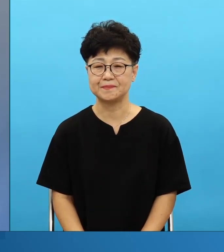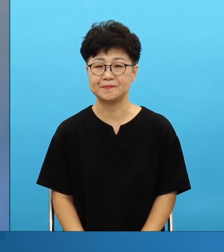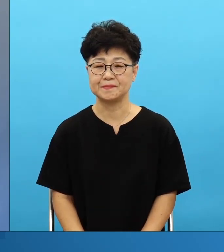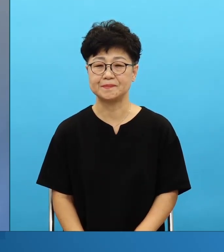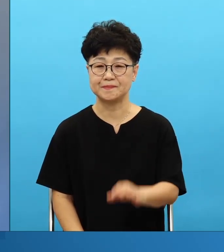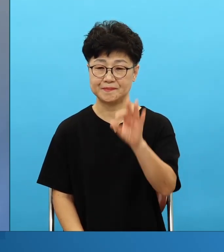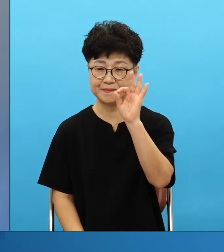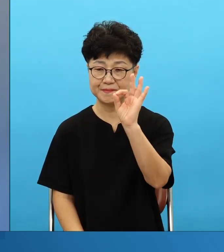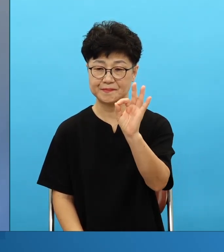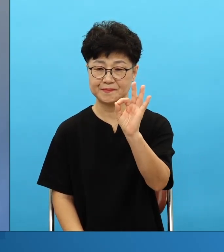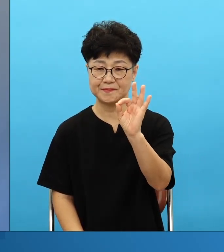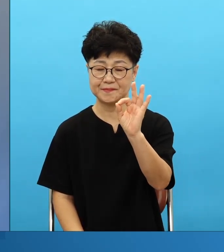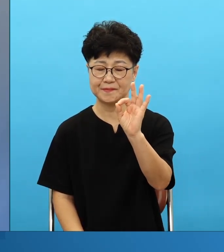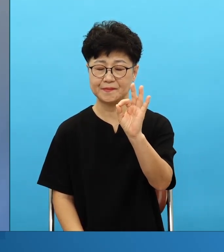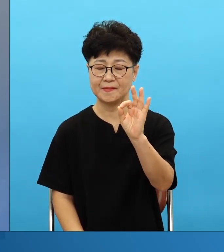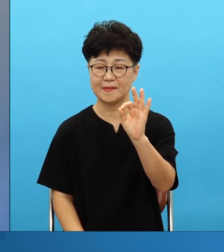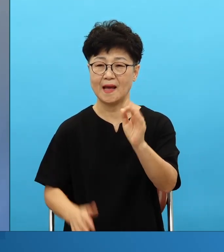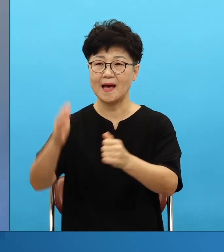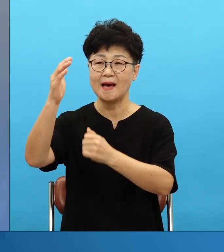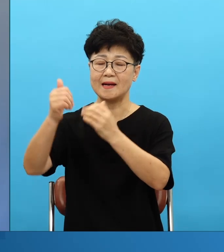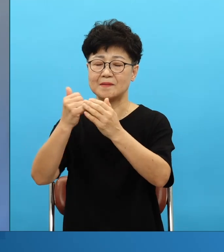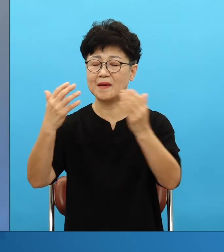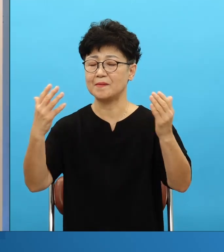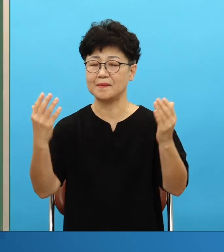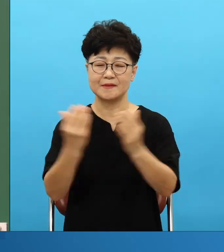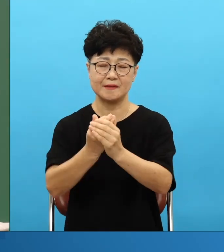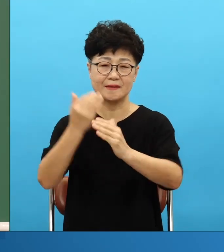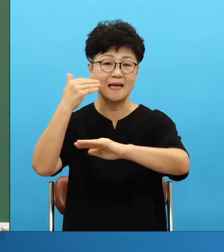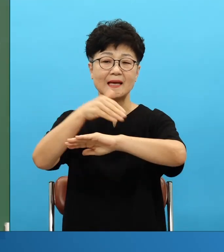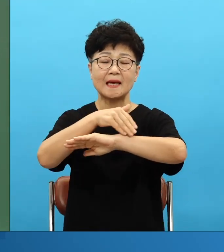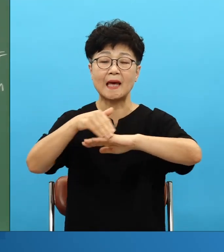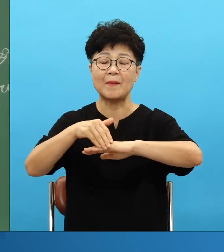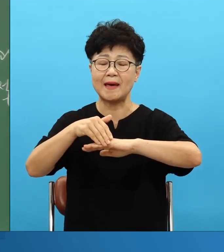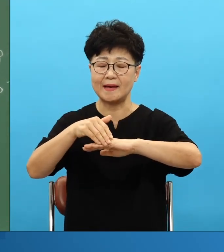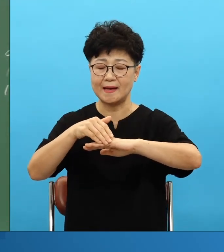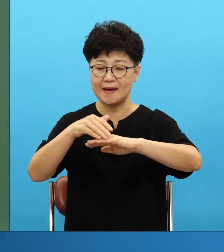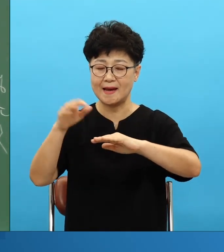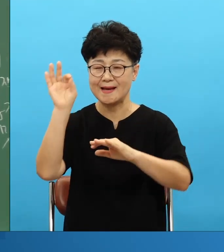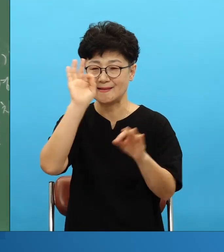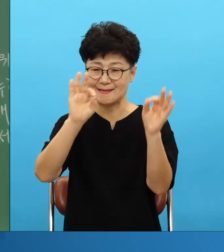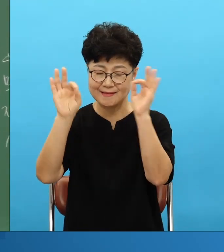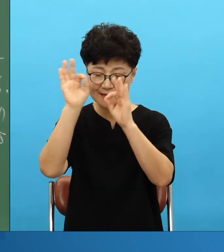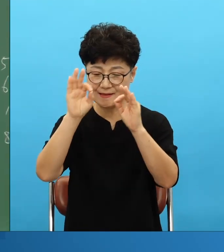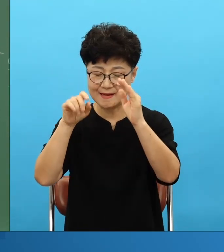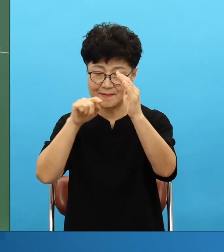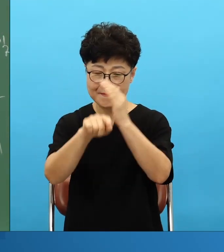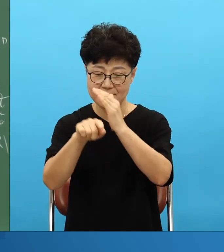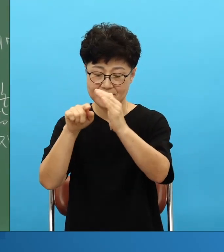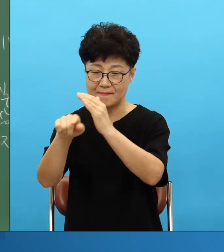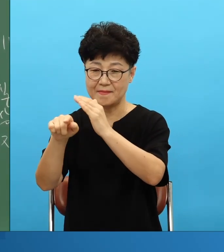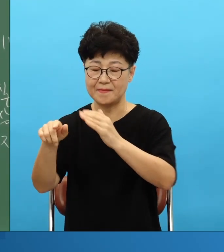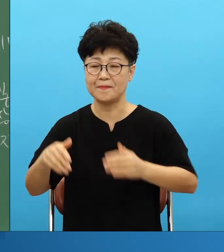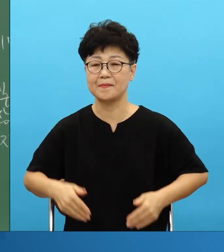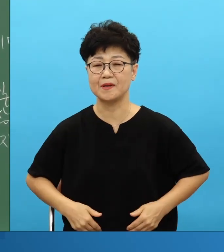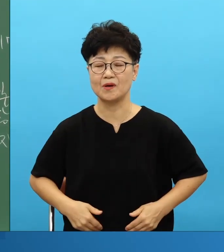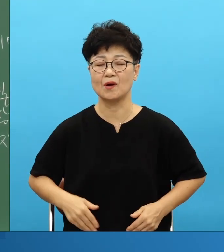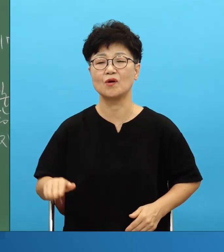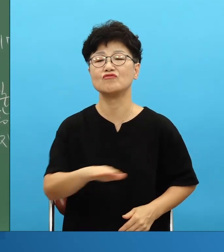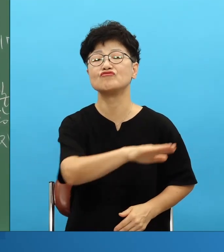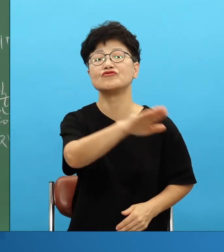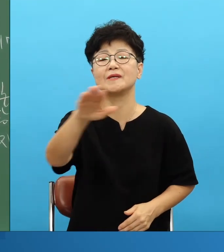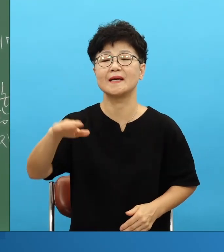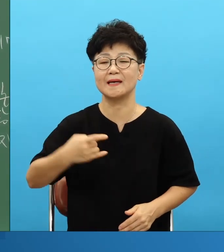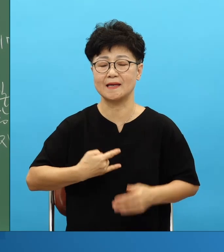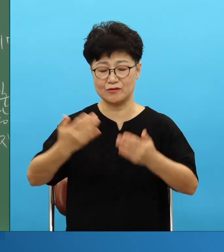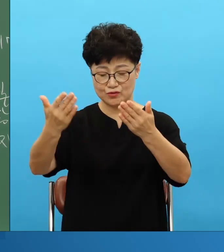하나님의 절대 계획을 찾아가는 겁니다. And we're going looking for God's absolute plan. 이게 우리의 비밀입니다. This is our 뭐